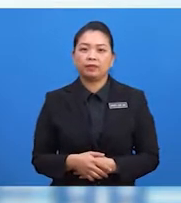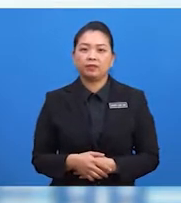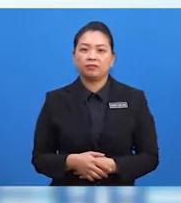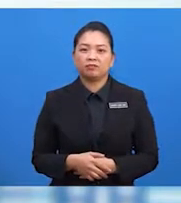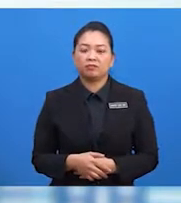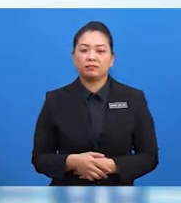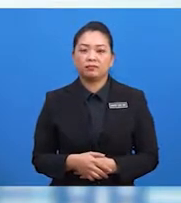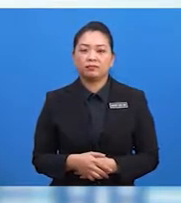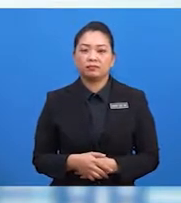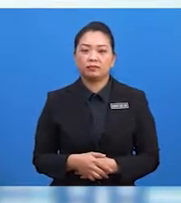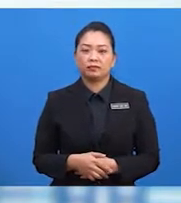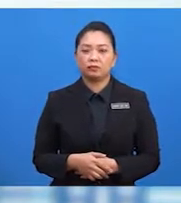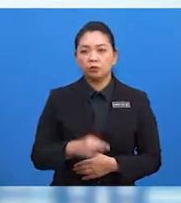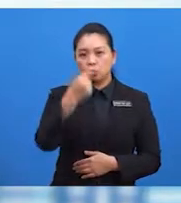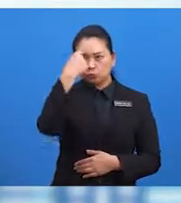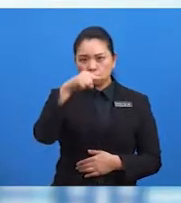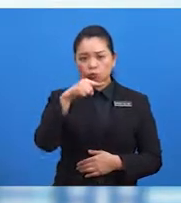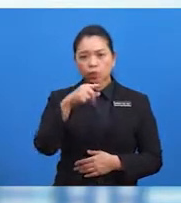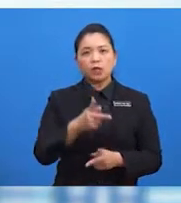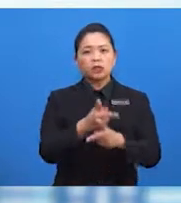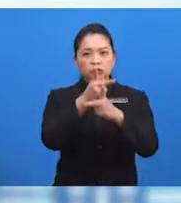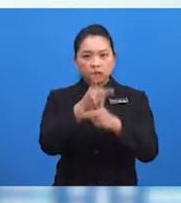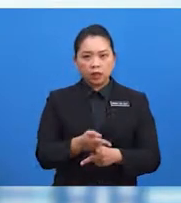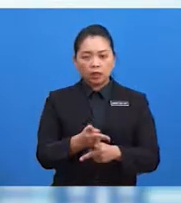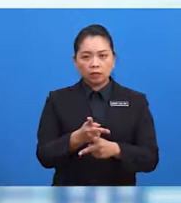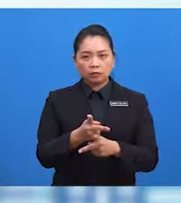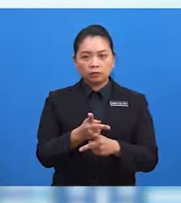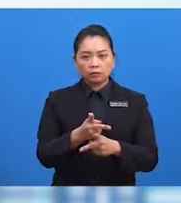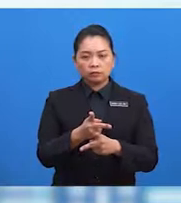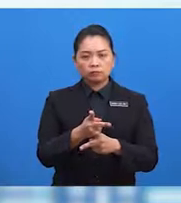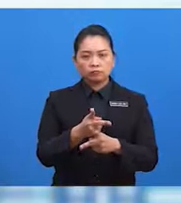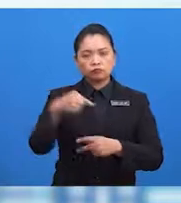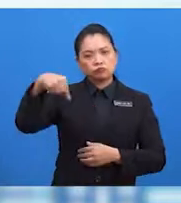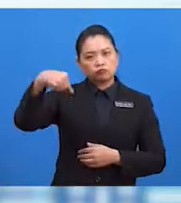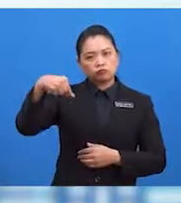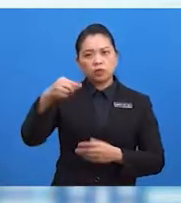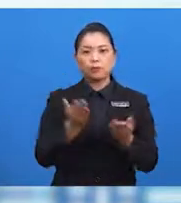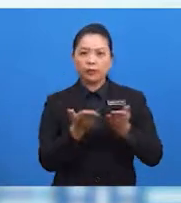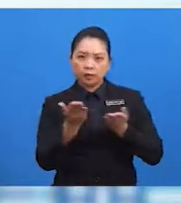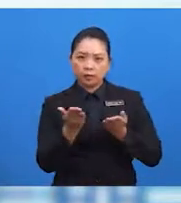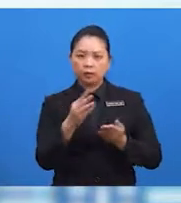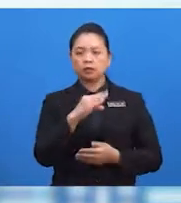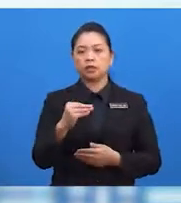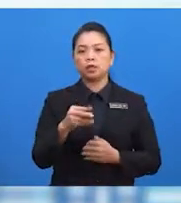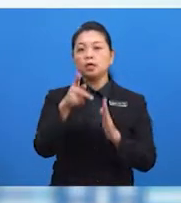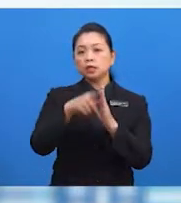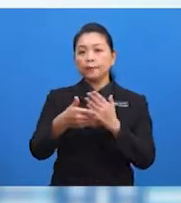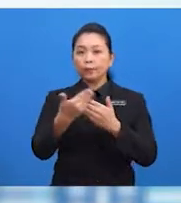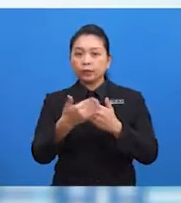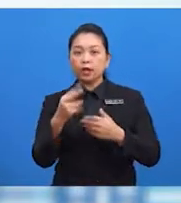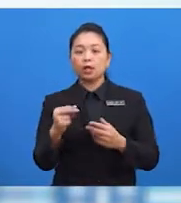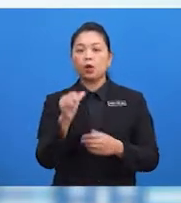Perbelanjaan ini juga bertujuan untuk mengekalkan mutu perkhidmatan dan kemudahan awam yang disediakan oleh